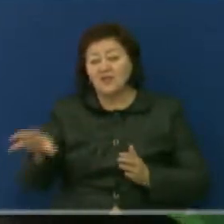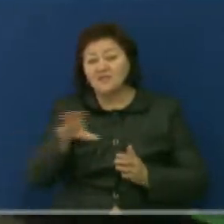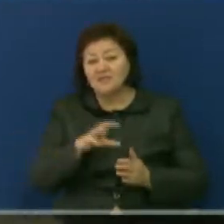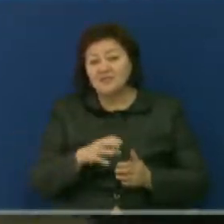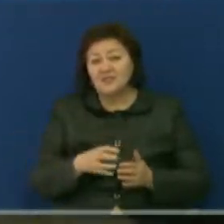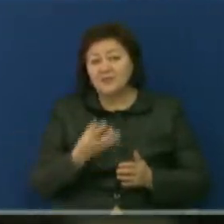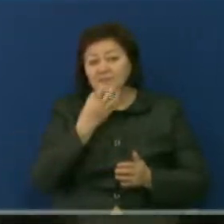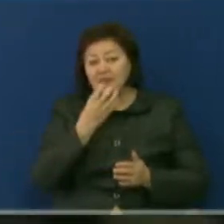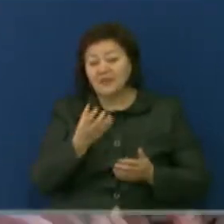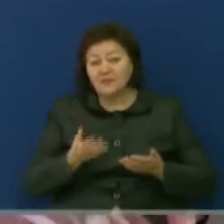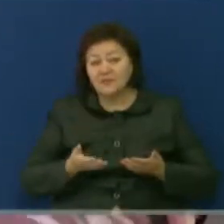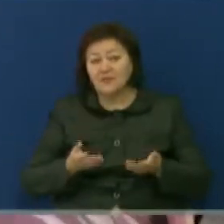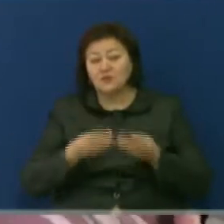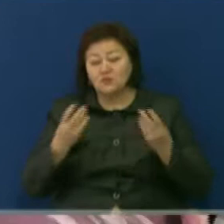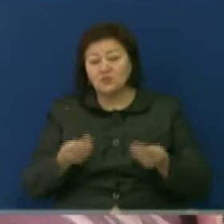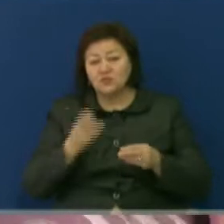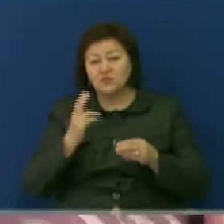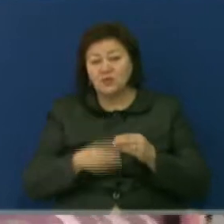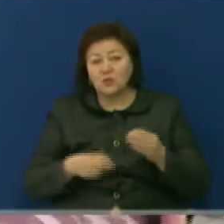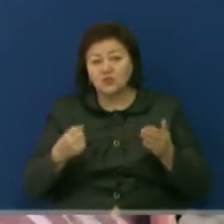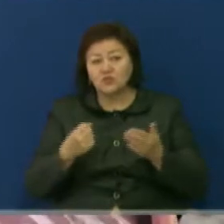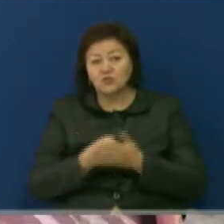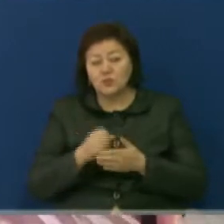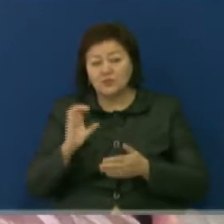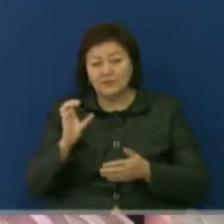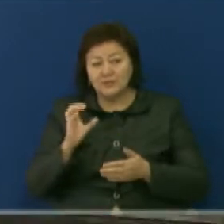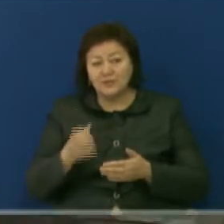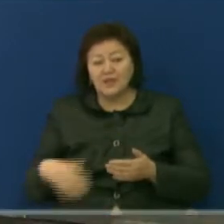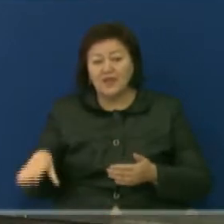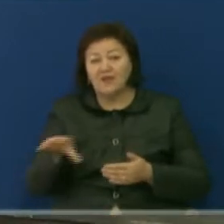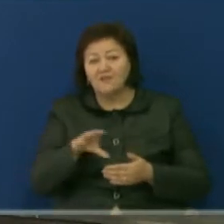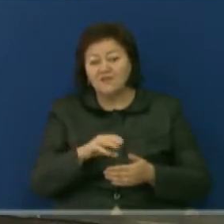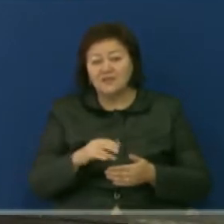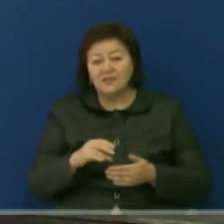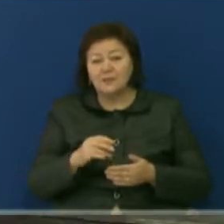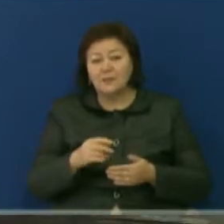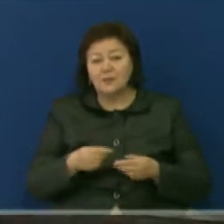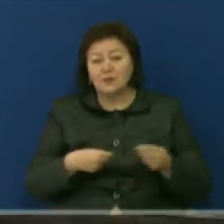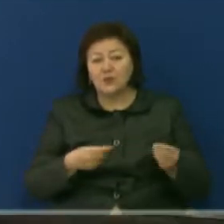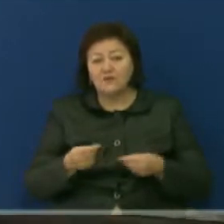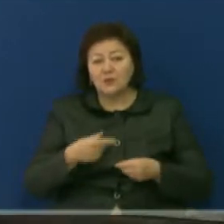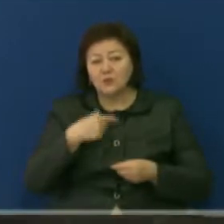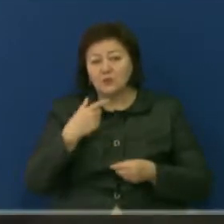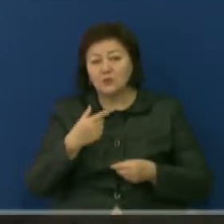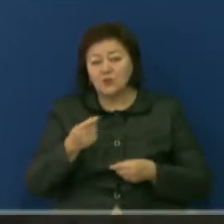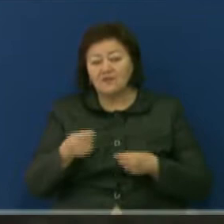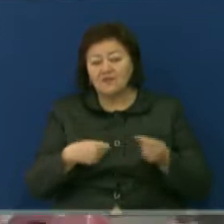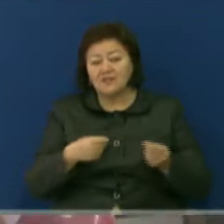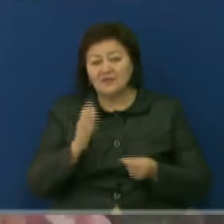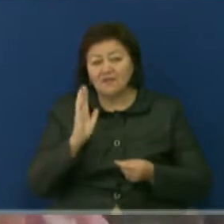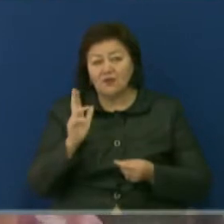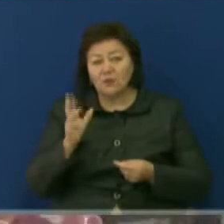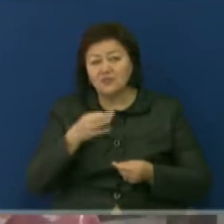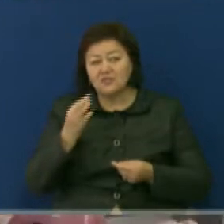жұмысты 42 айына дейін аяқтауы қажет болған. Алайда аймақ басшысы барлығын жеделдетіп 15 тамызға дейін бітіруді